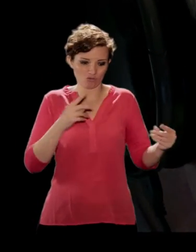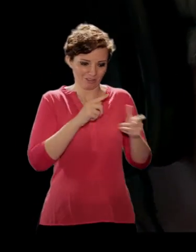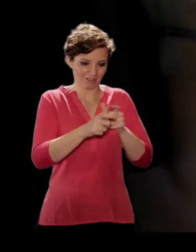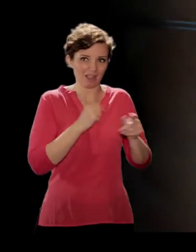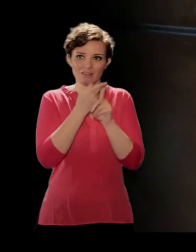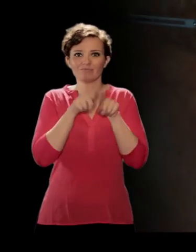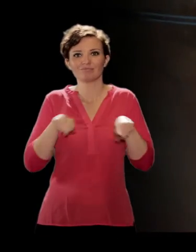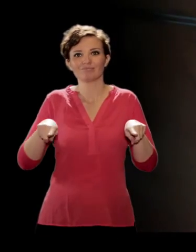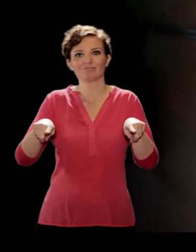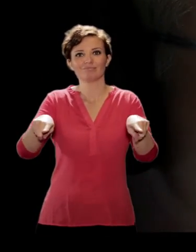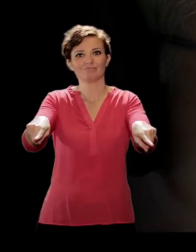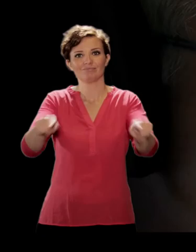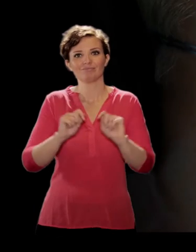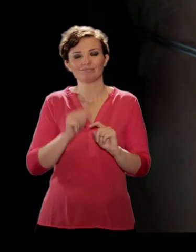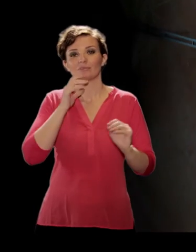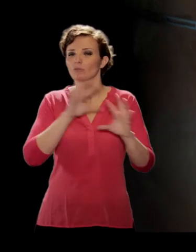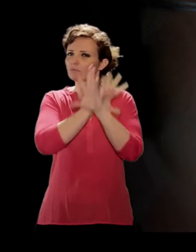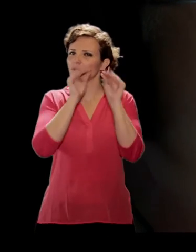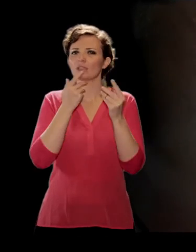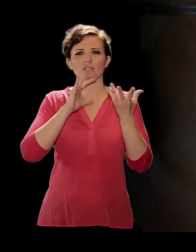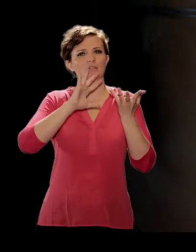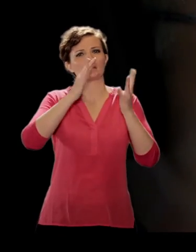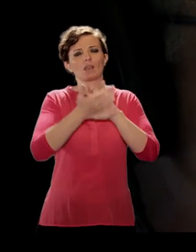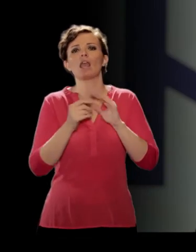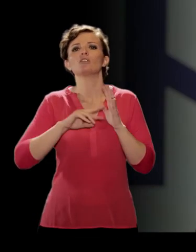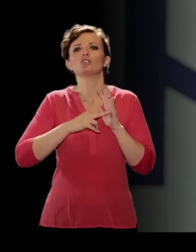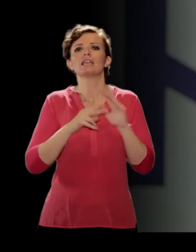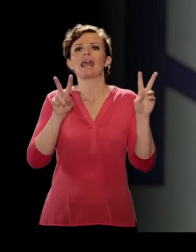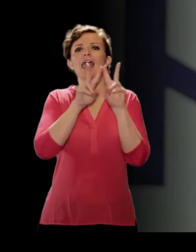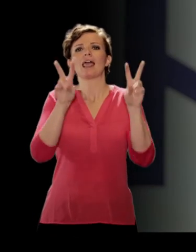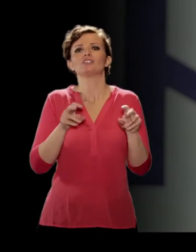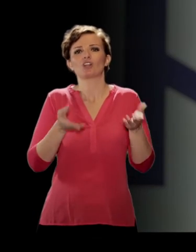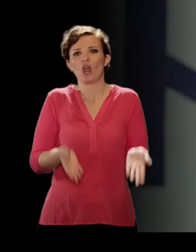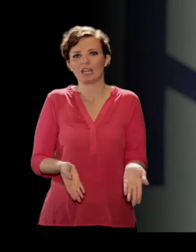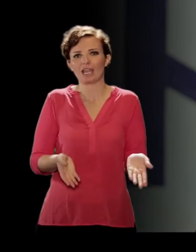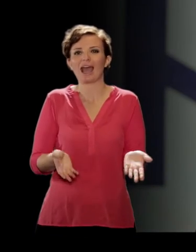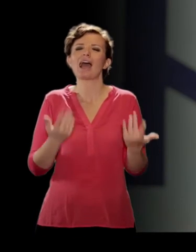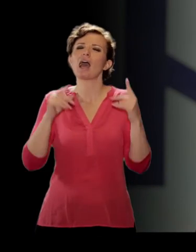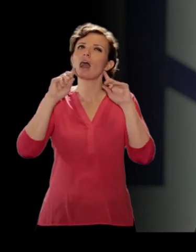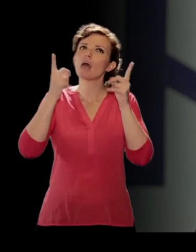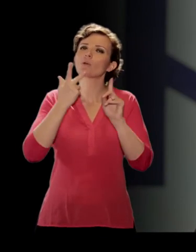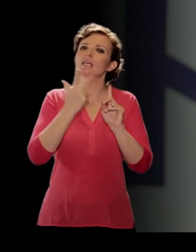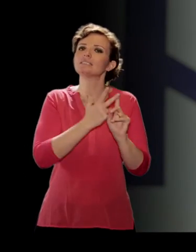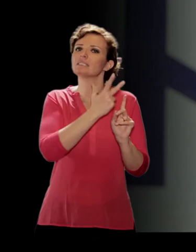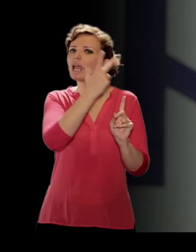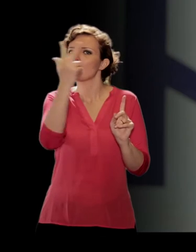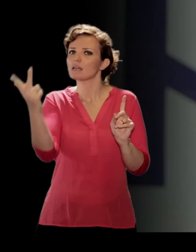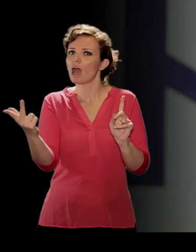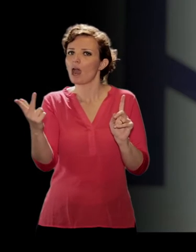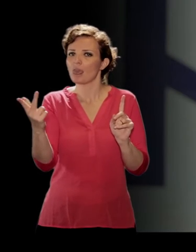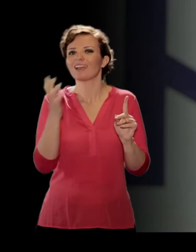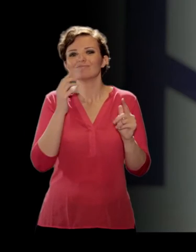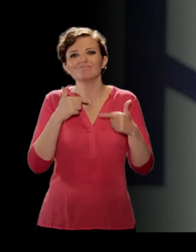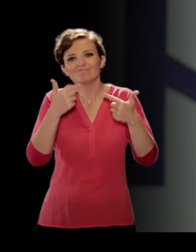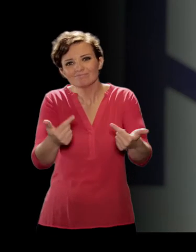l'altro. In tutta questa trasformazione, l'ingegneria elettronica, che è la laurea triennale che si rivolge